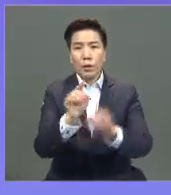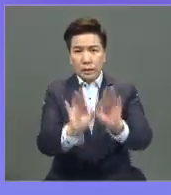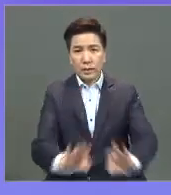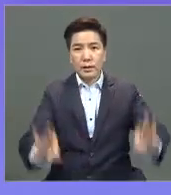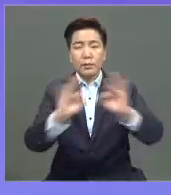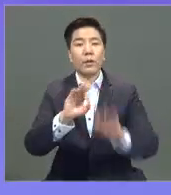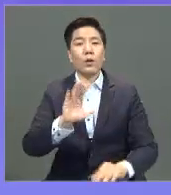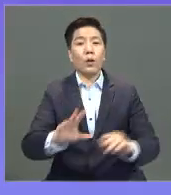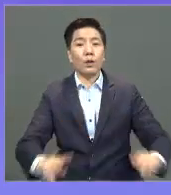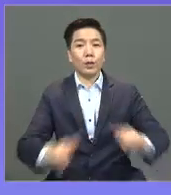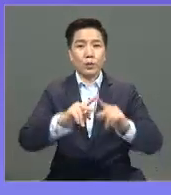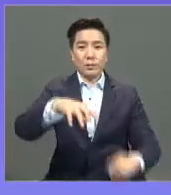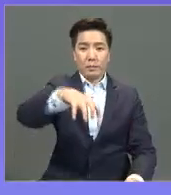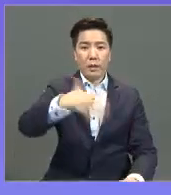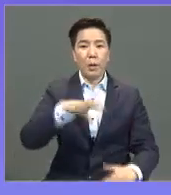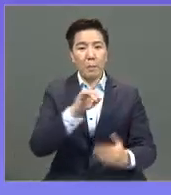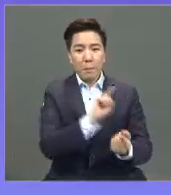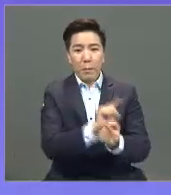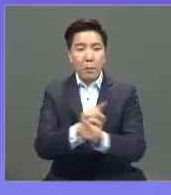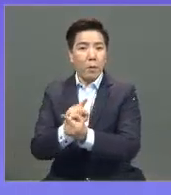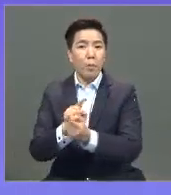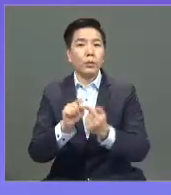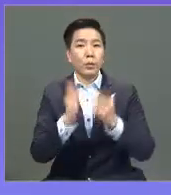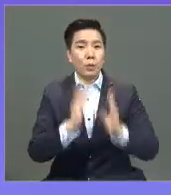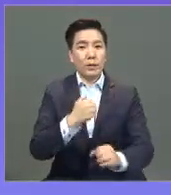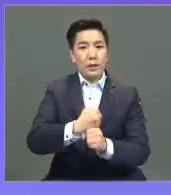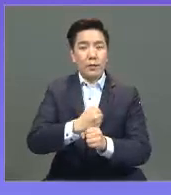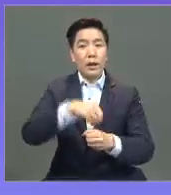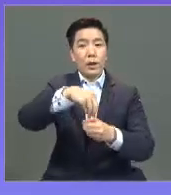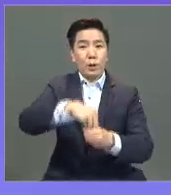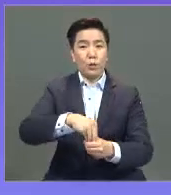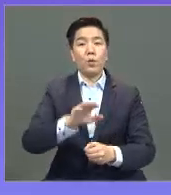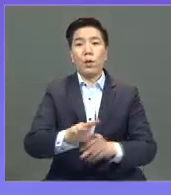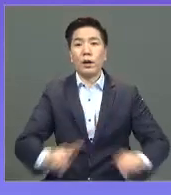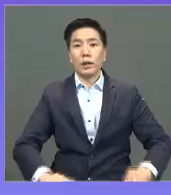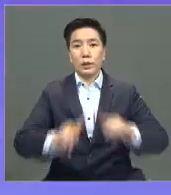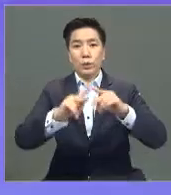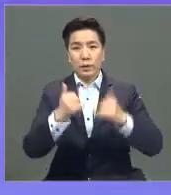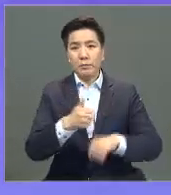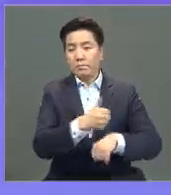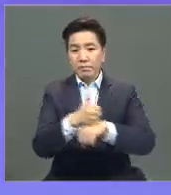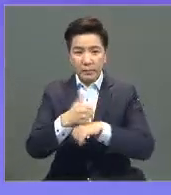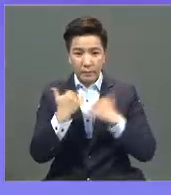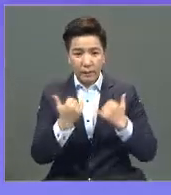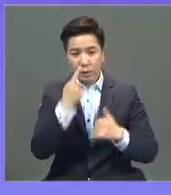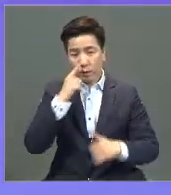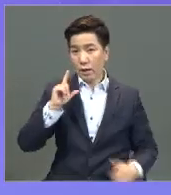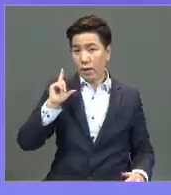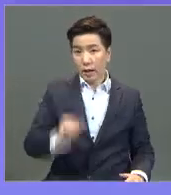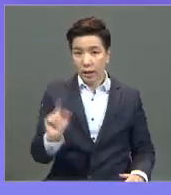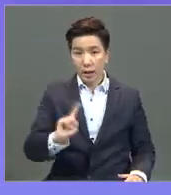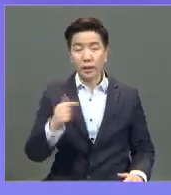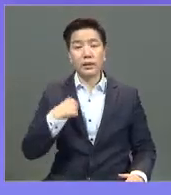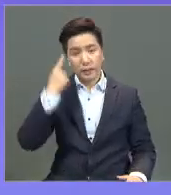การะสิ่งศักดิ์สิทธิ์แล้วก็พบปะพูดคุยทักทายกับเจ้าหน้าที่บุคลากรผู้บริหารของกระทรวงนะคะหลักๆแล้วเ